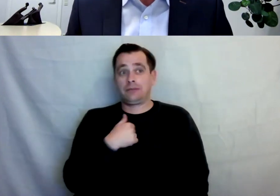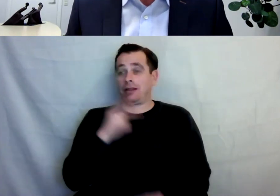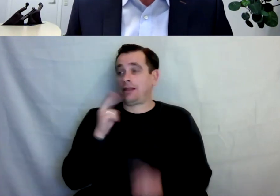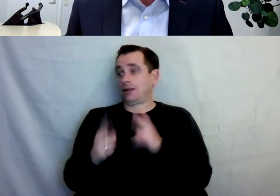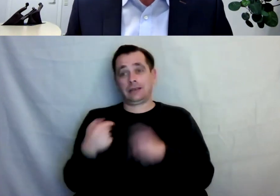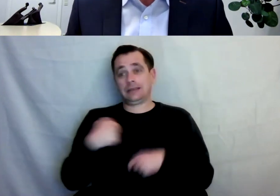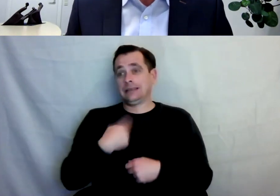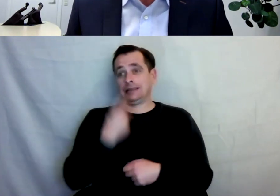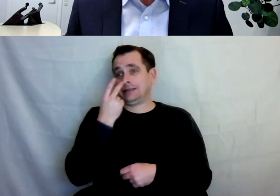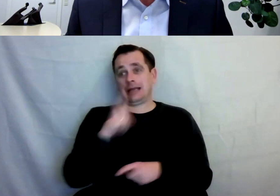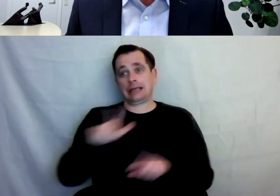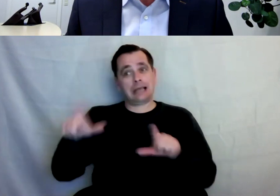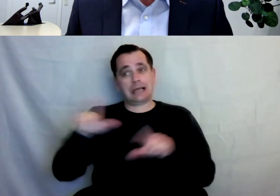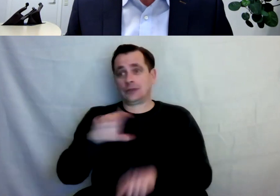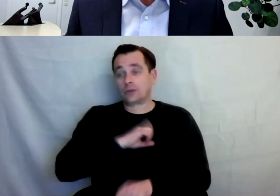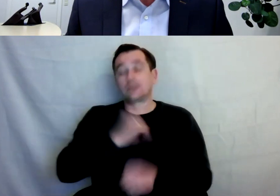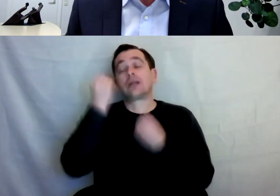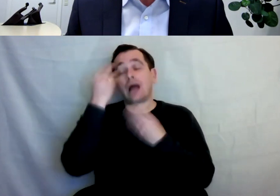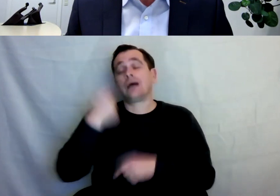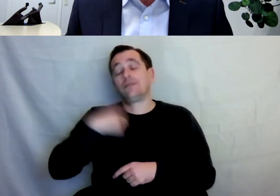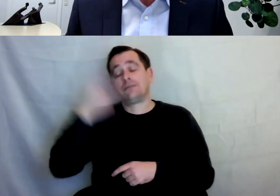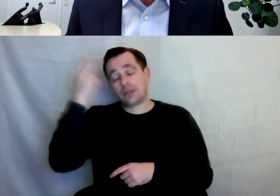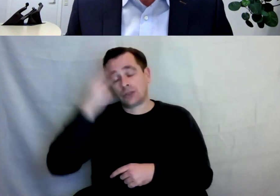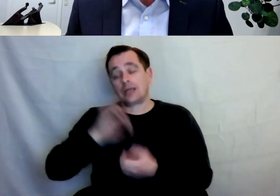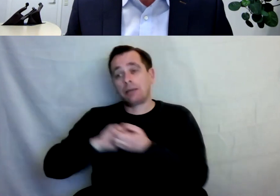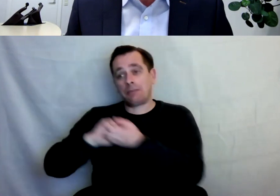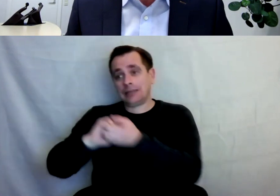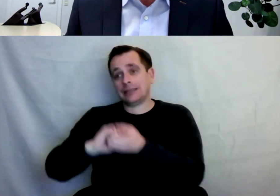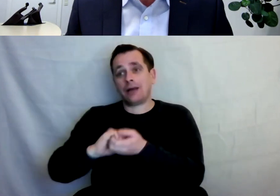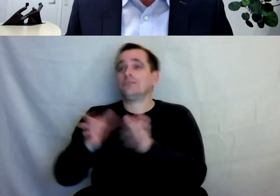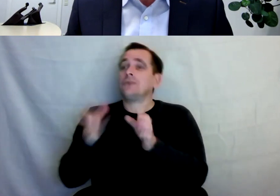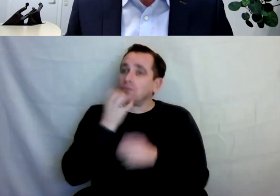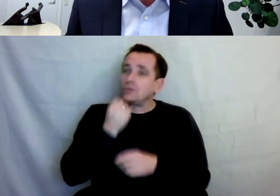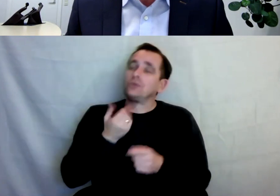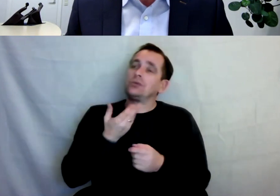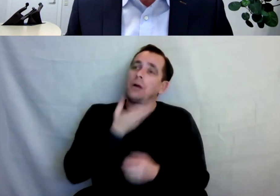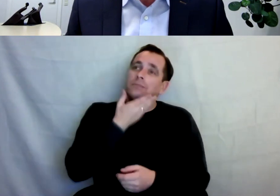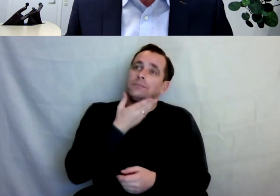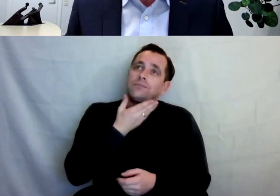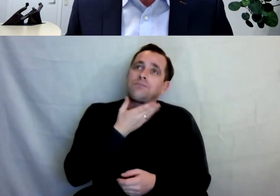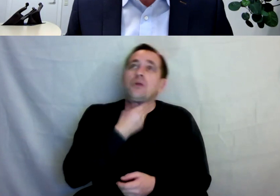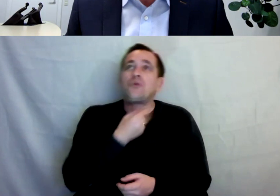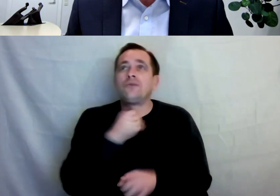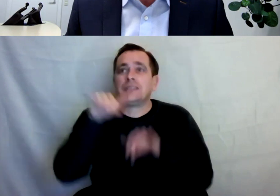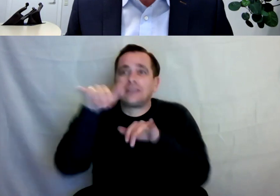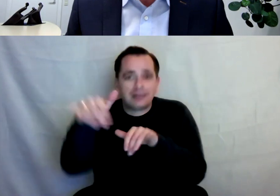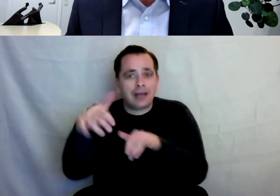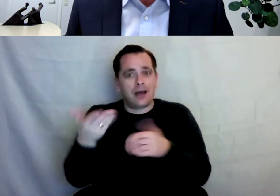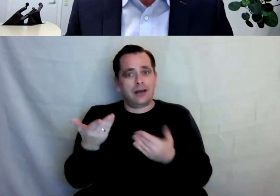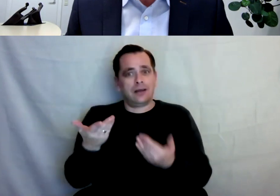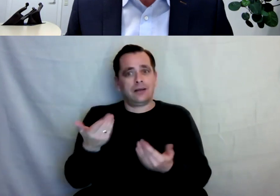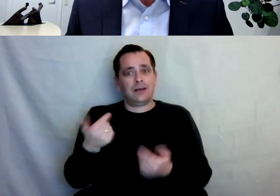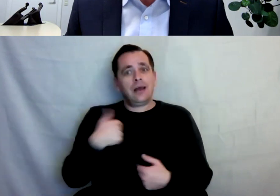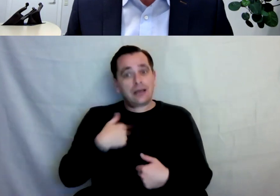Ich meine, klar, ich verstehe das gemeinsame Zusammensein. Ich weiß, dass das Bedürfnis wahnsinnig groß ist. Ich habe auch eine wahnsinnige